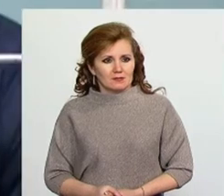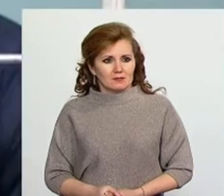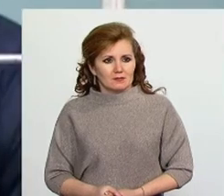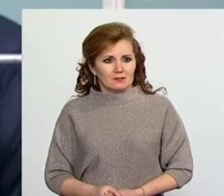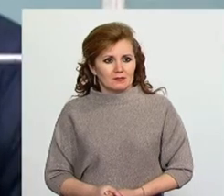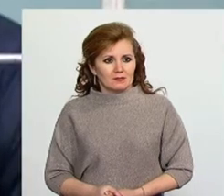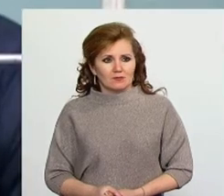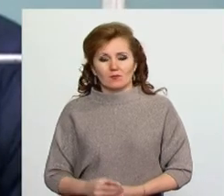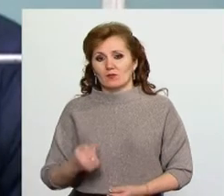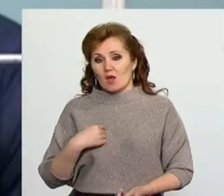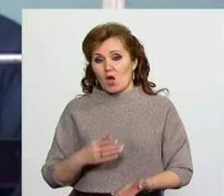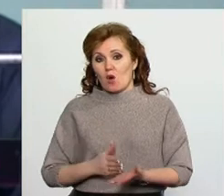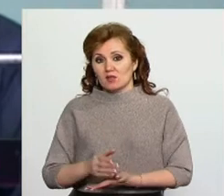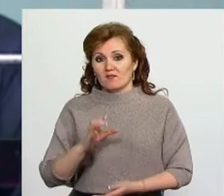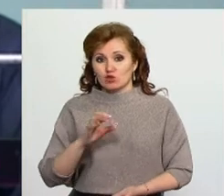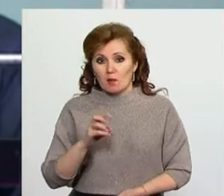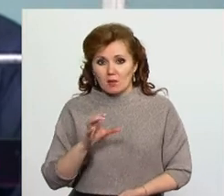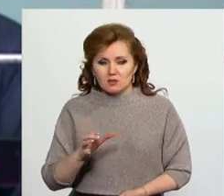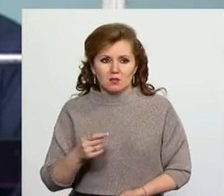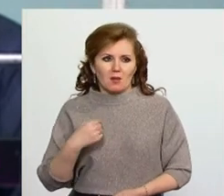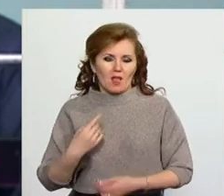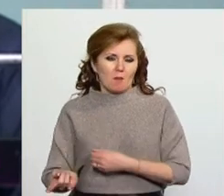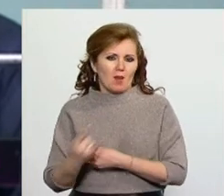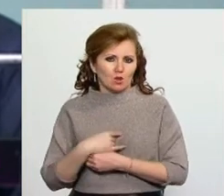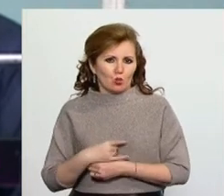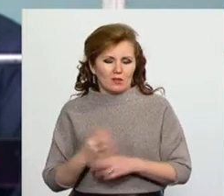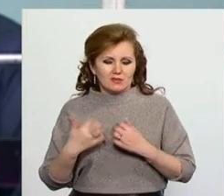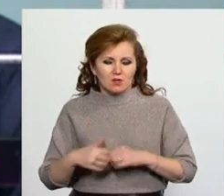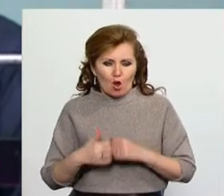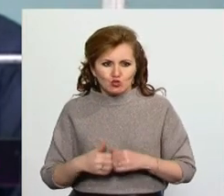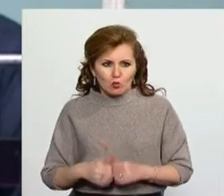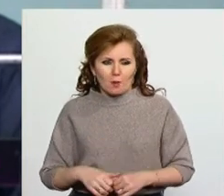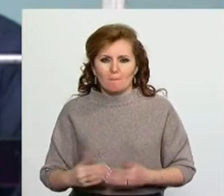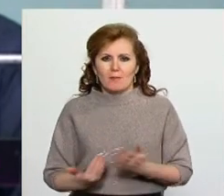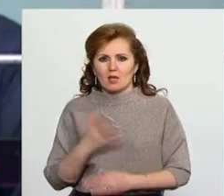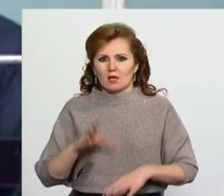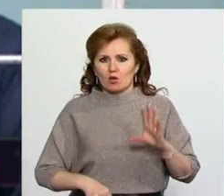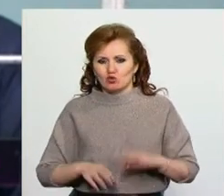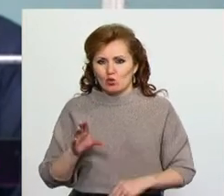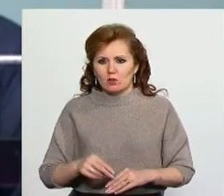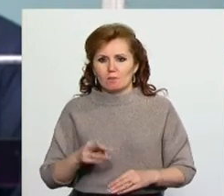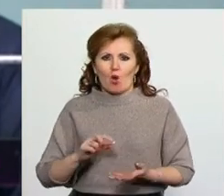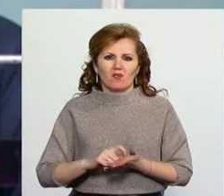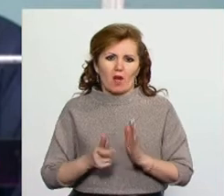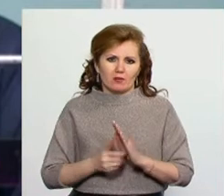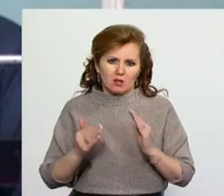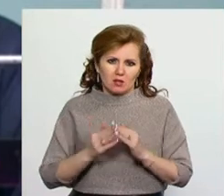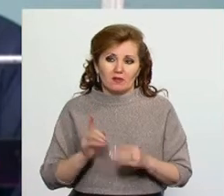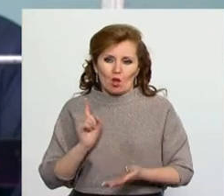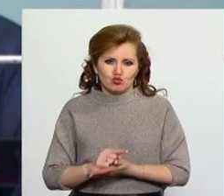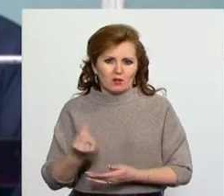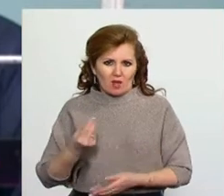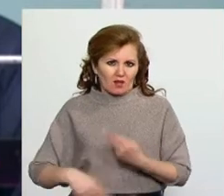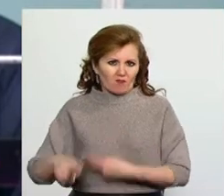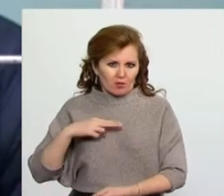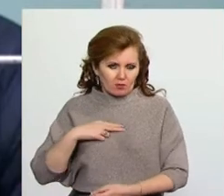Собес, меня обманули там с этим расчетом, перерасчетом по квартире. Там должны деньги выдать.